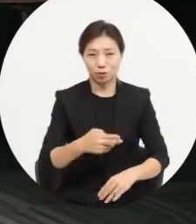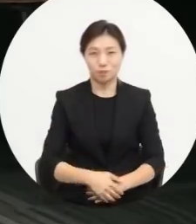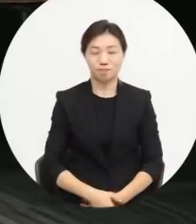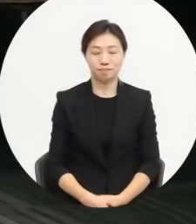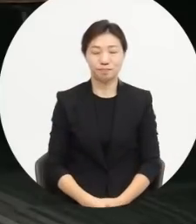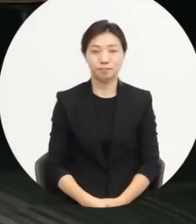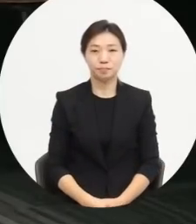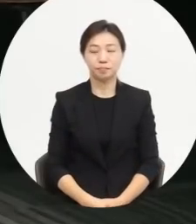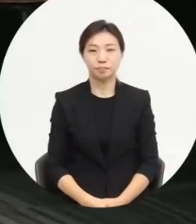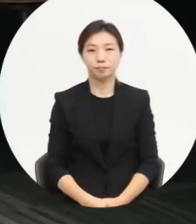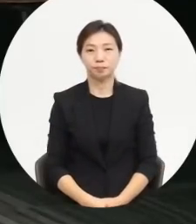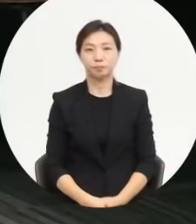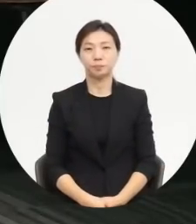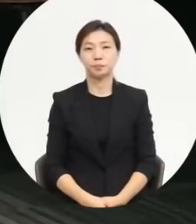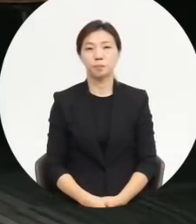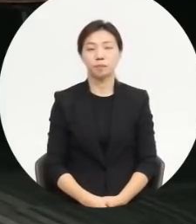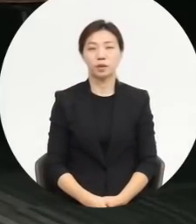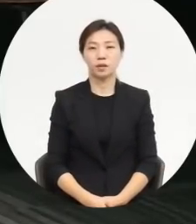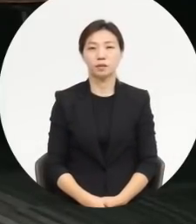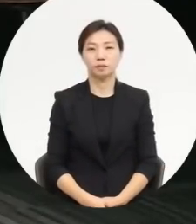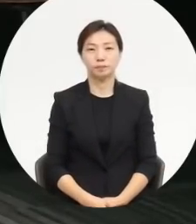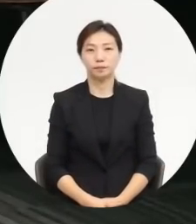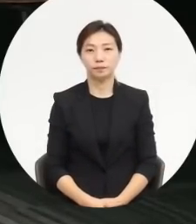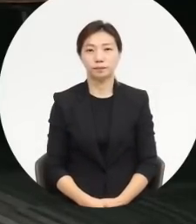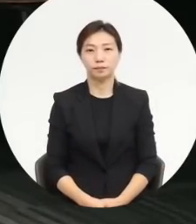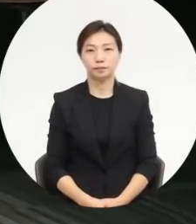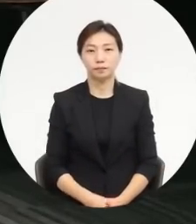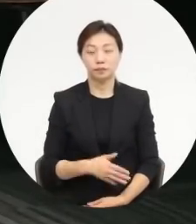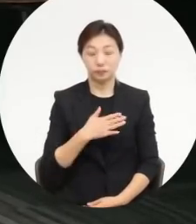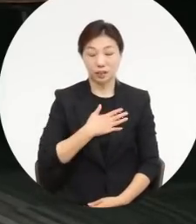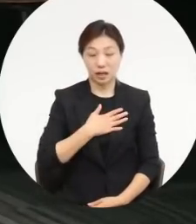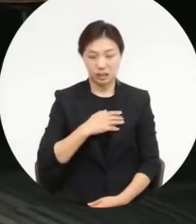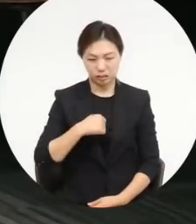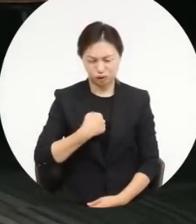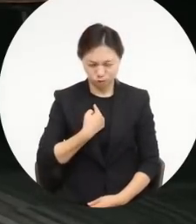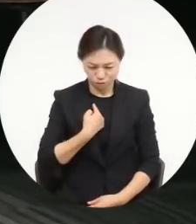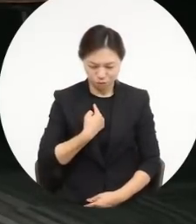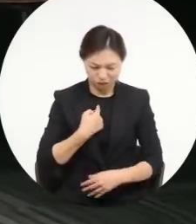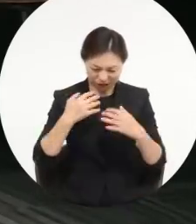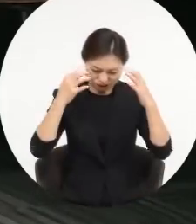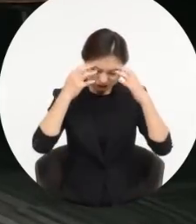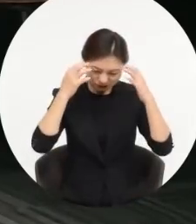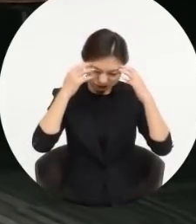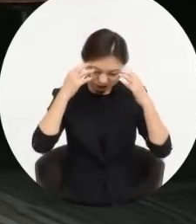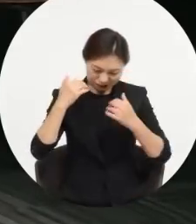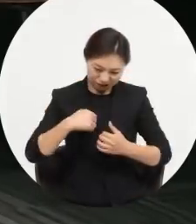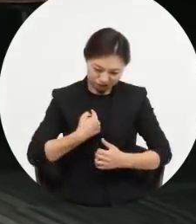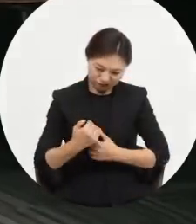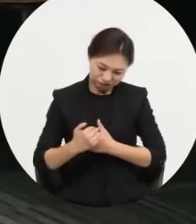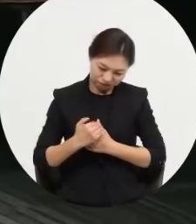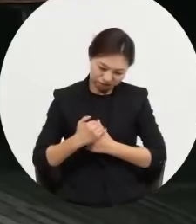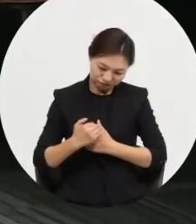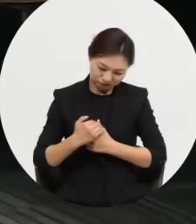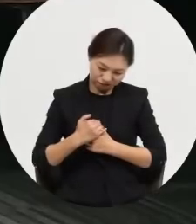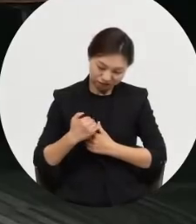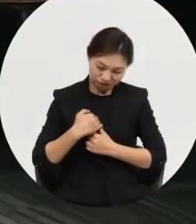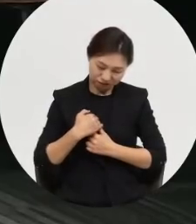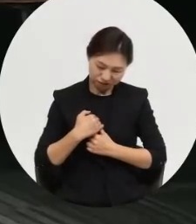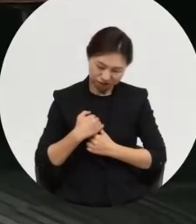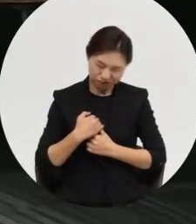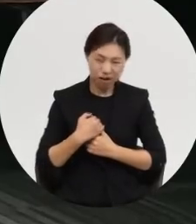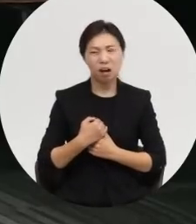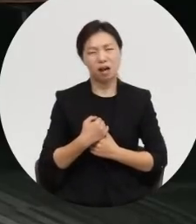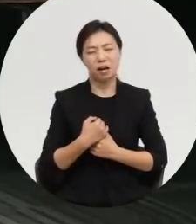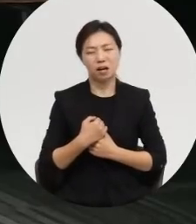네, 스님. 네, 제가 제 자신을 괴롭히고 있다고 말씀해